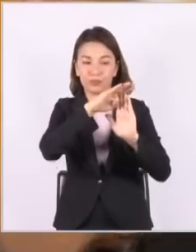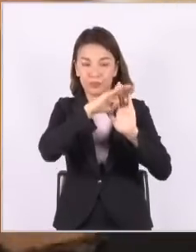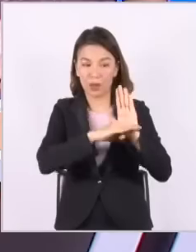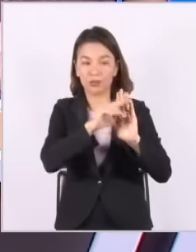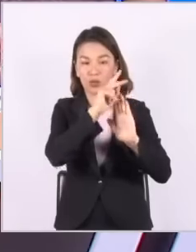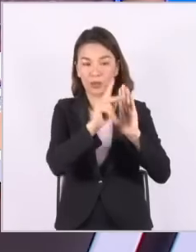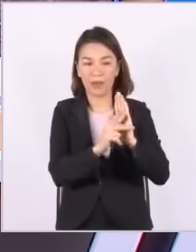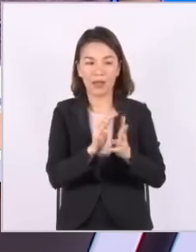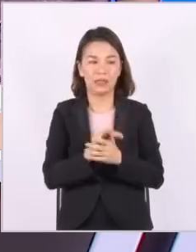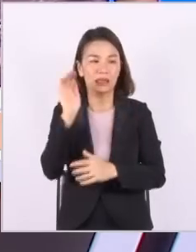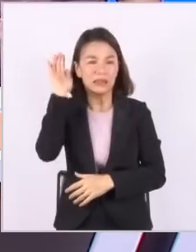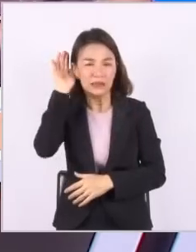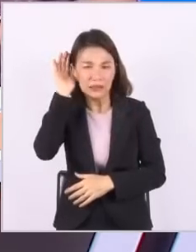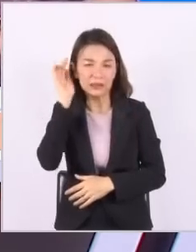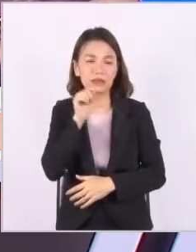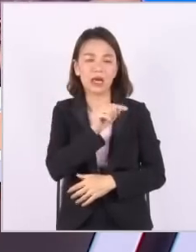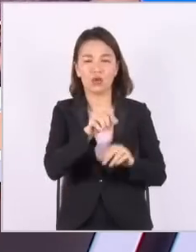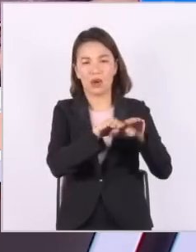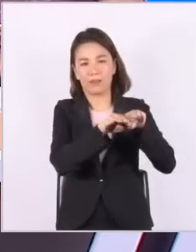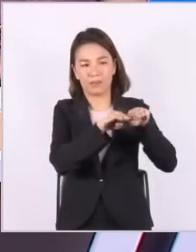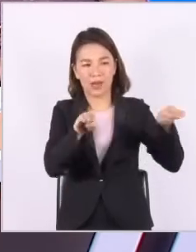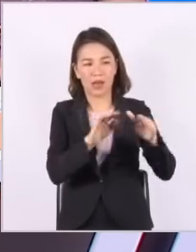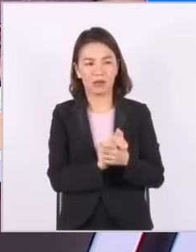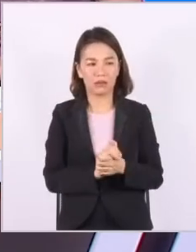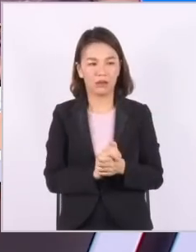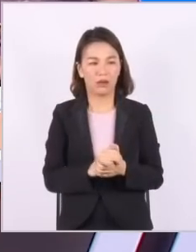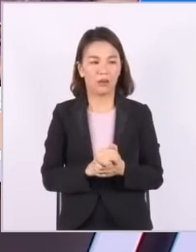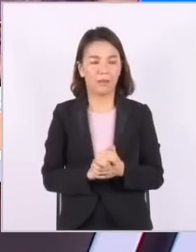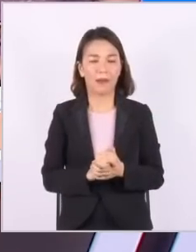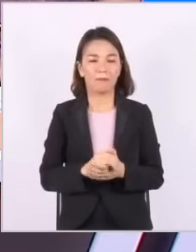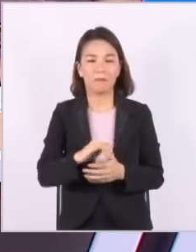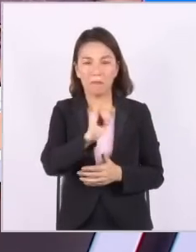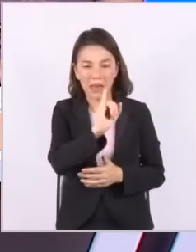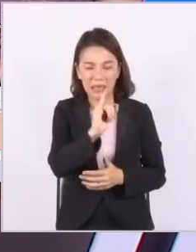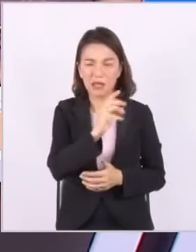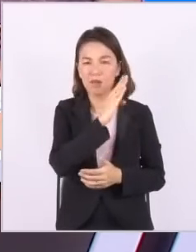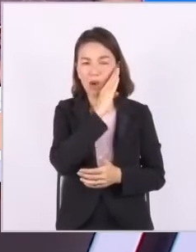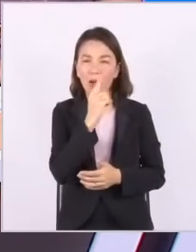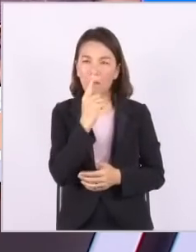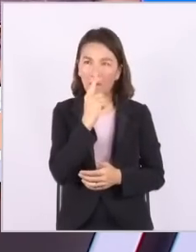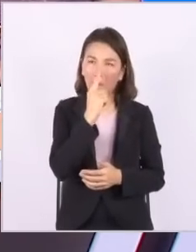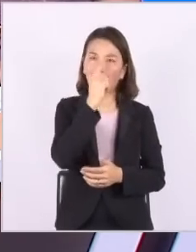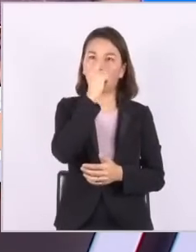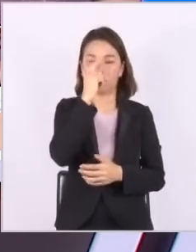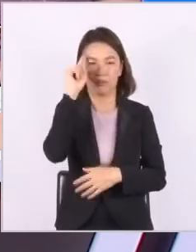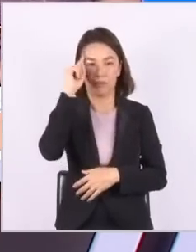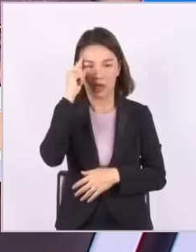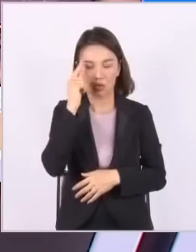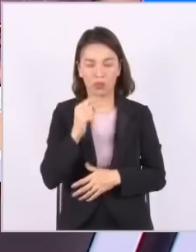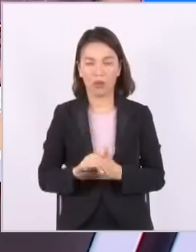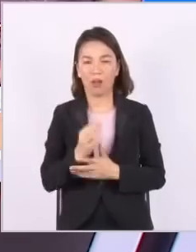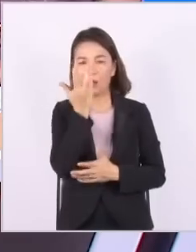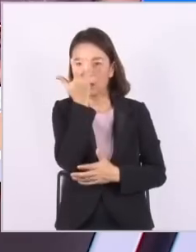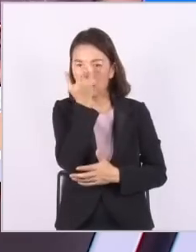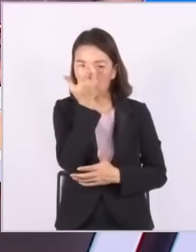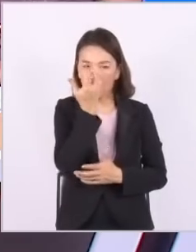ใหญ่ก็เชื่อมั่นว่าเป็นคลินิกที่ได้มาตรฐานไงคุณผู้ชมใครจะไปรู้ว่าเอาซิลิโคนอะไรก็ไม่รู้ปลอมหรือเปล่ามาใส่ให้นะคะ ใช่ครับ ก ็ เลยติดเชื้ออักเสบเลย เอากระ